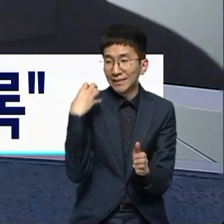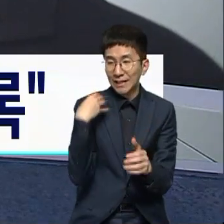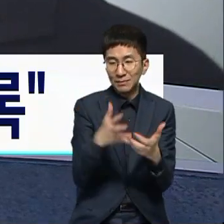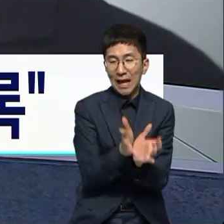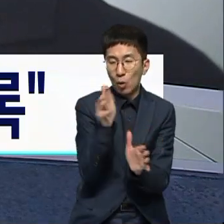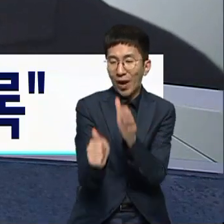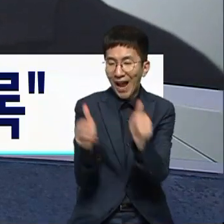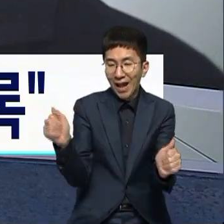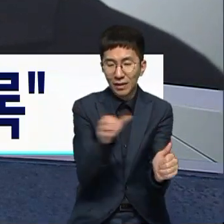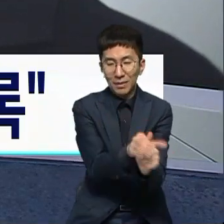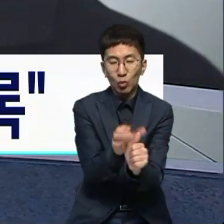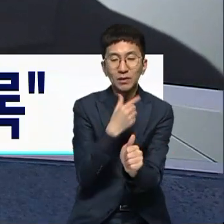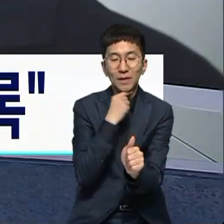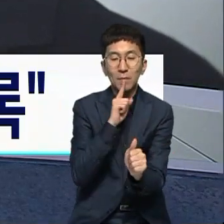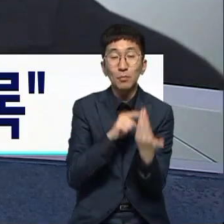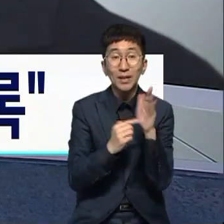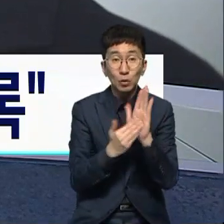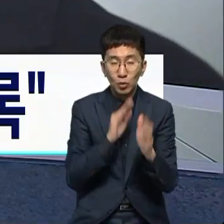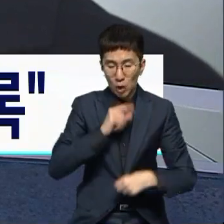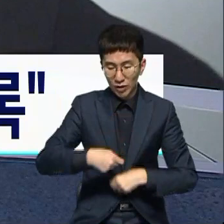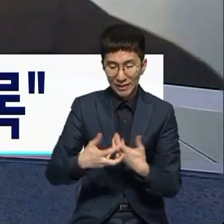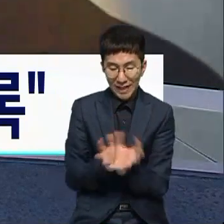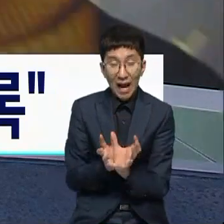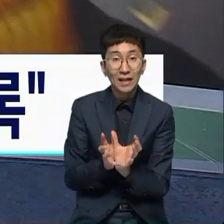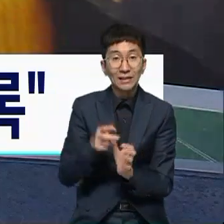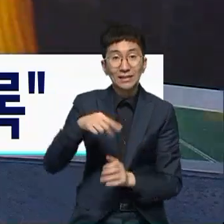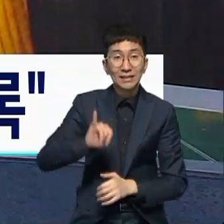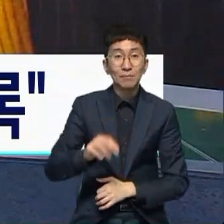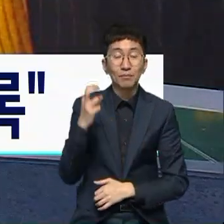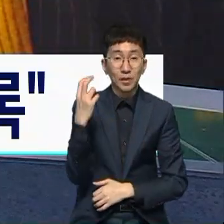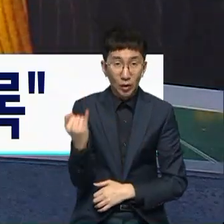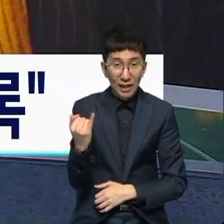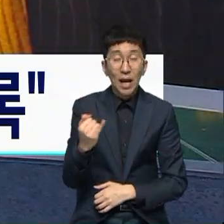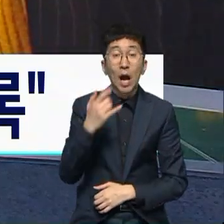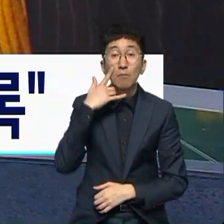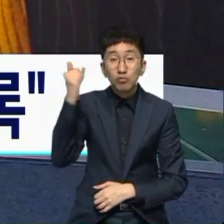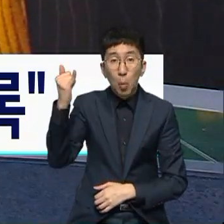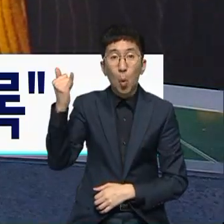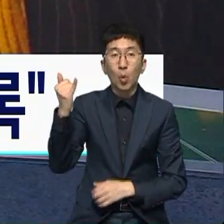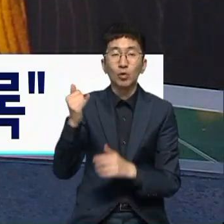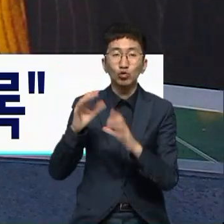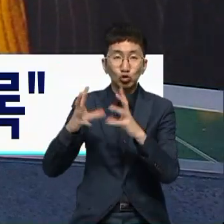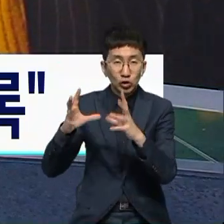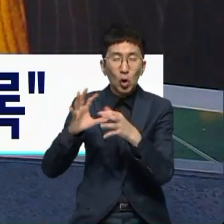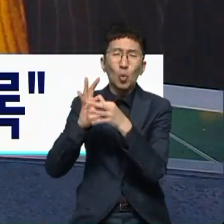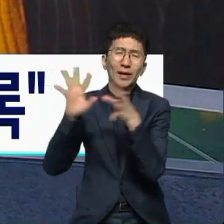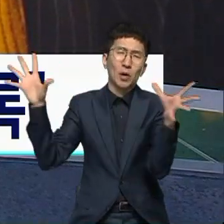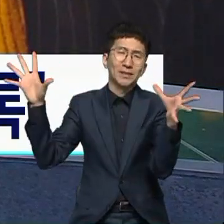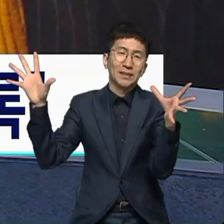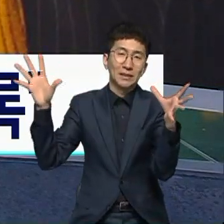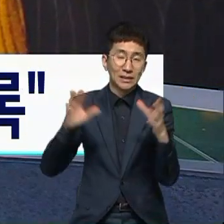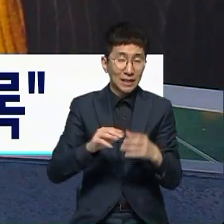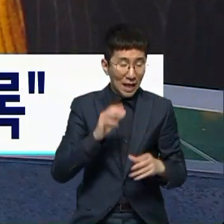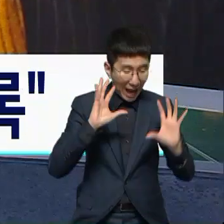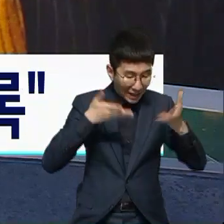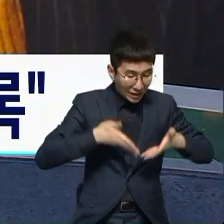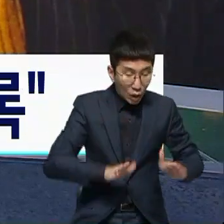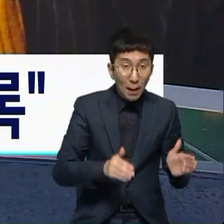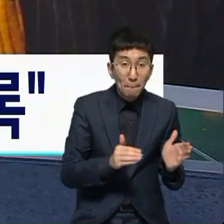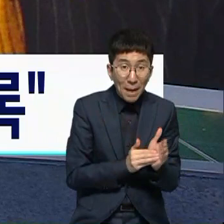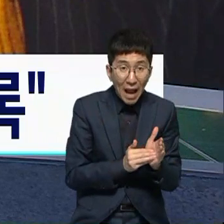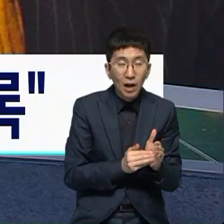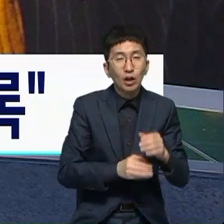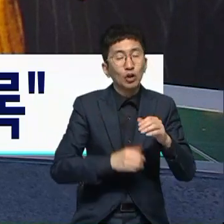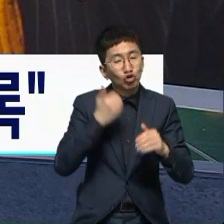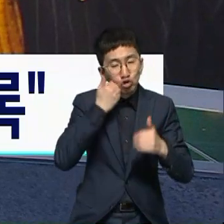약속했습니다. 정의당 심상정 후보는 부모의 법적 지위나 국적에 관계없이 아이가 태어나면